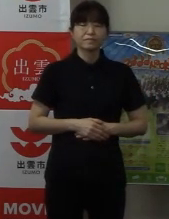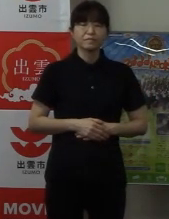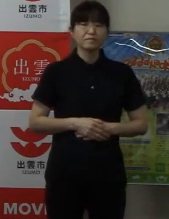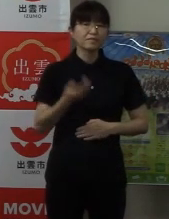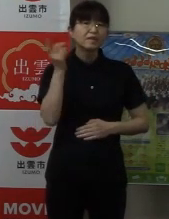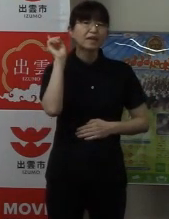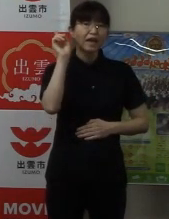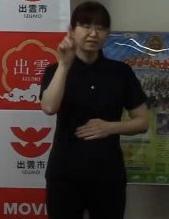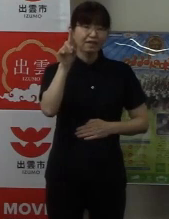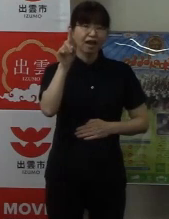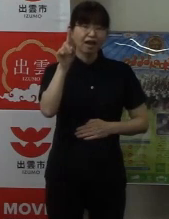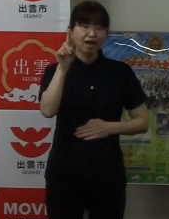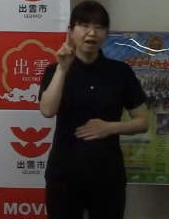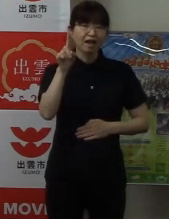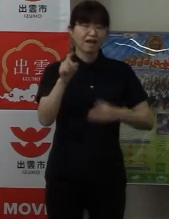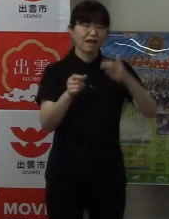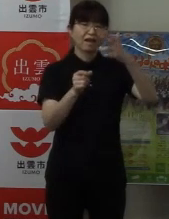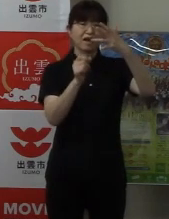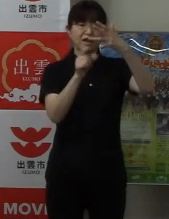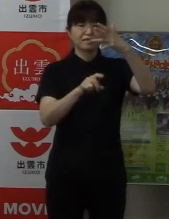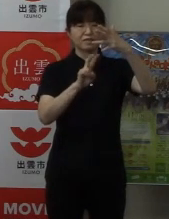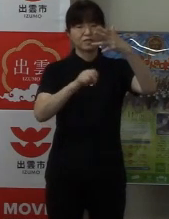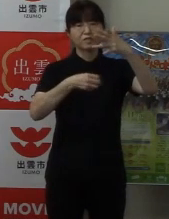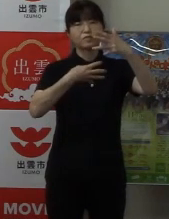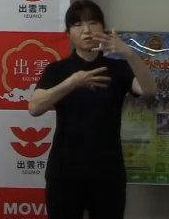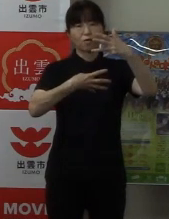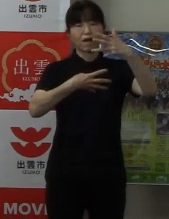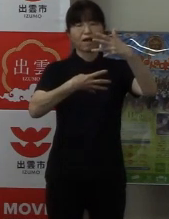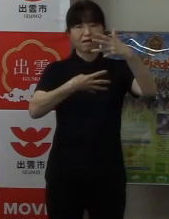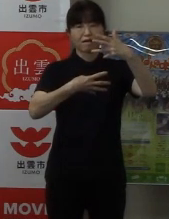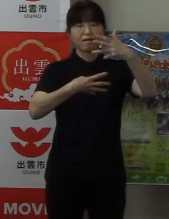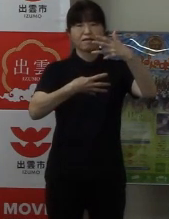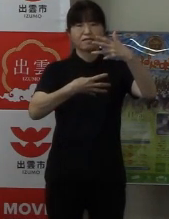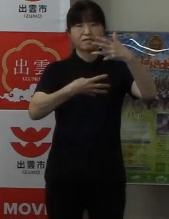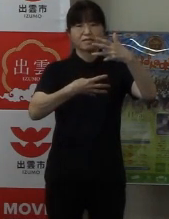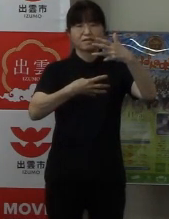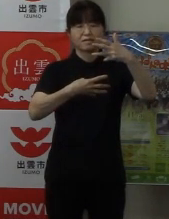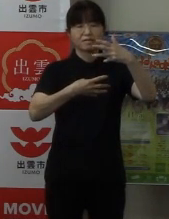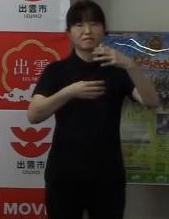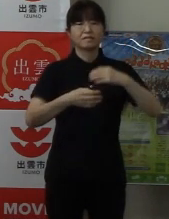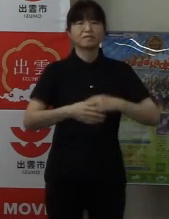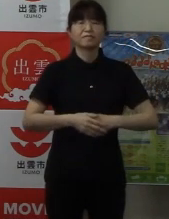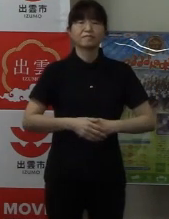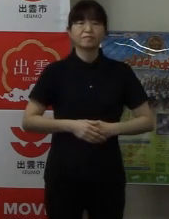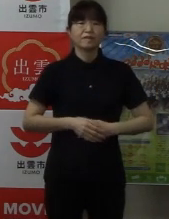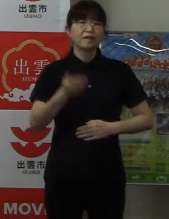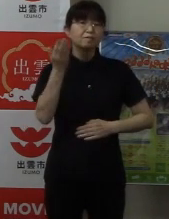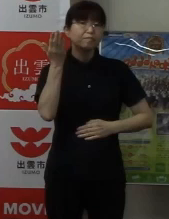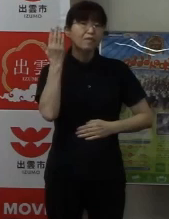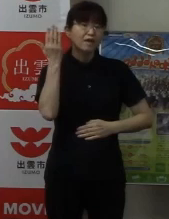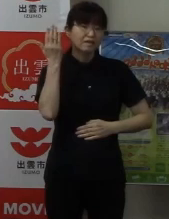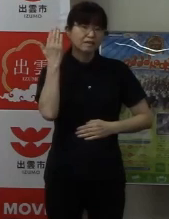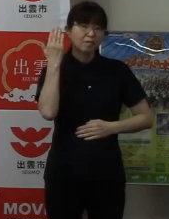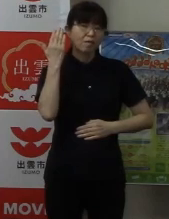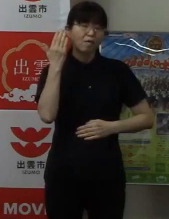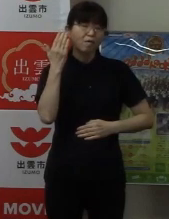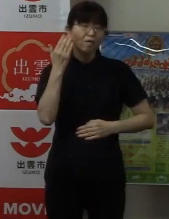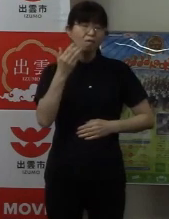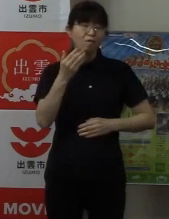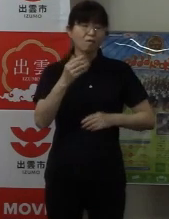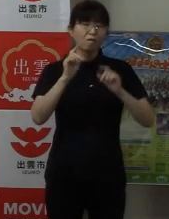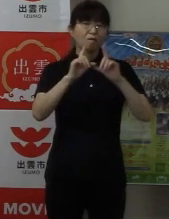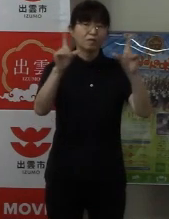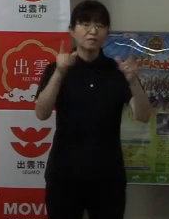明日ですね、明日8月24日でありますが、これはかねてからご案内をさせてい